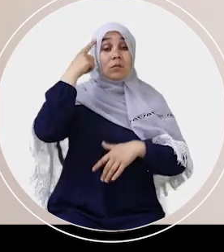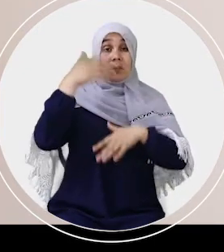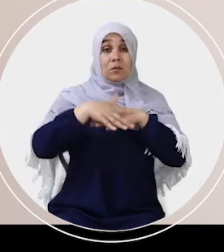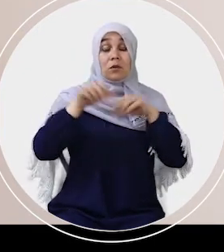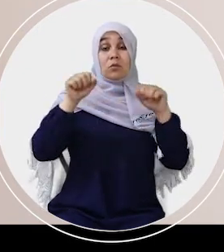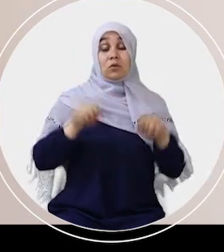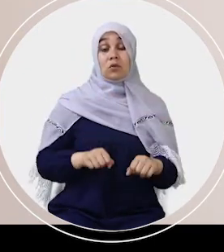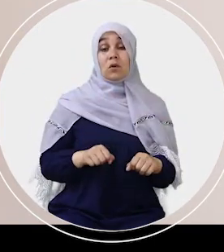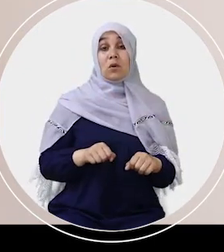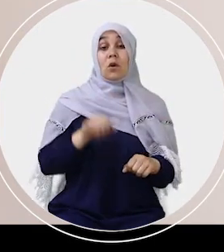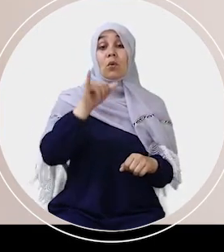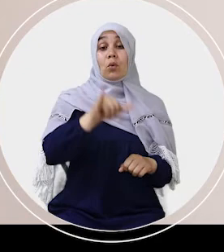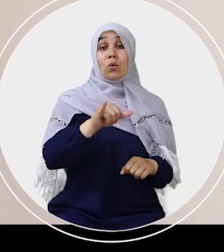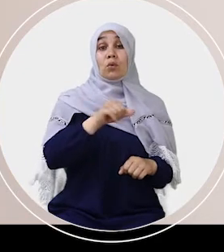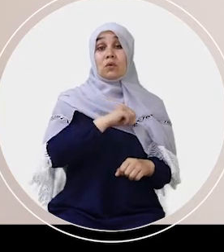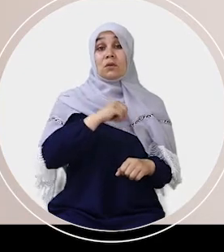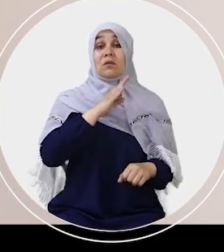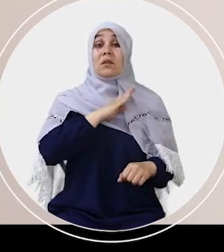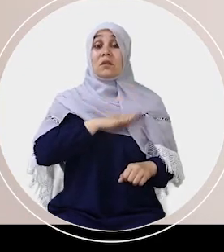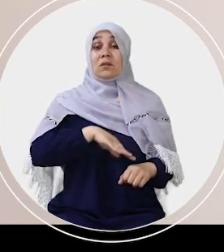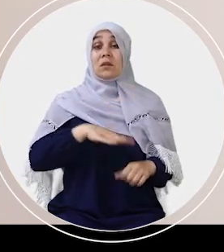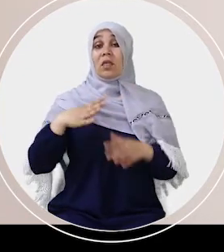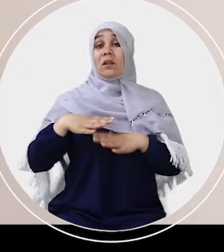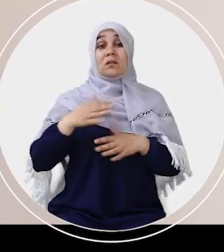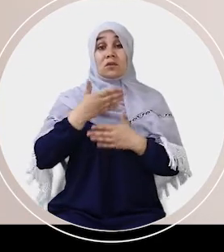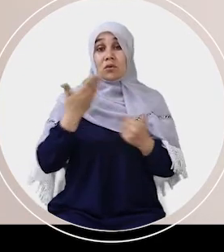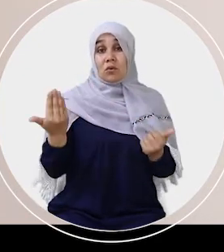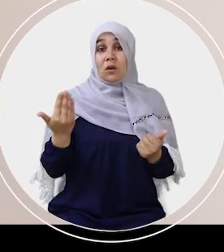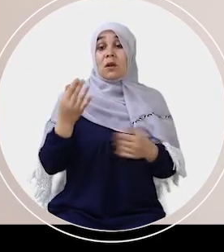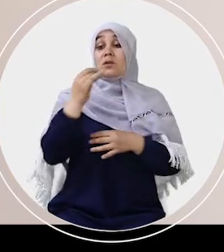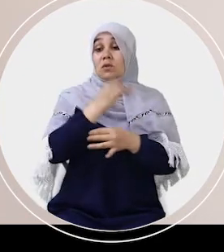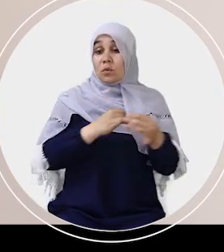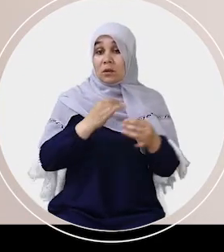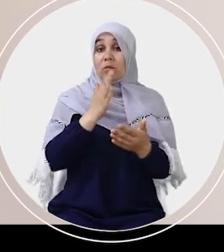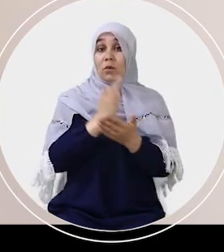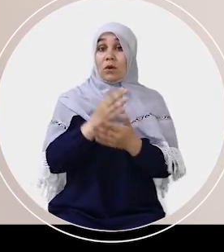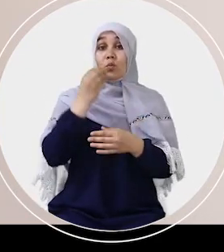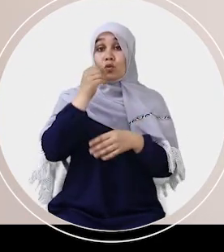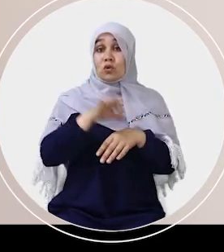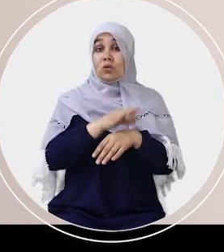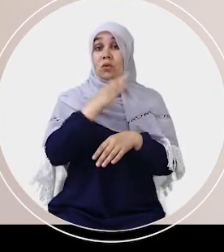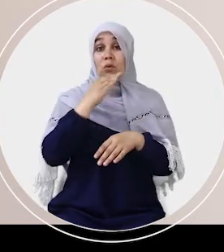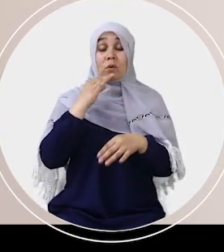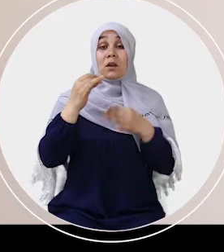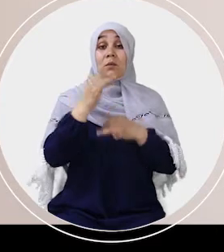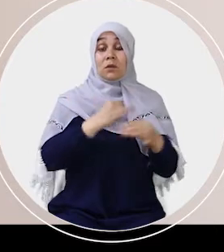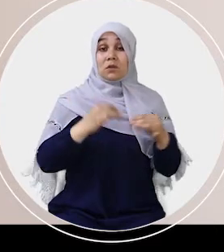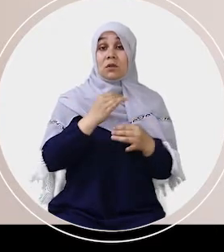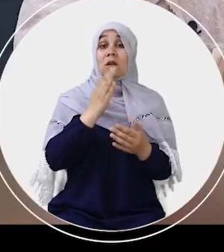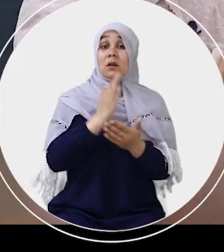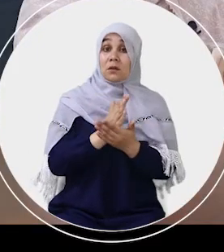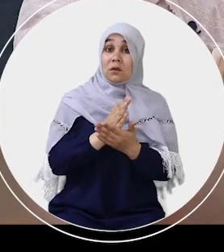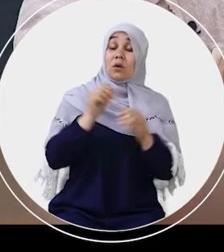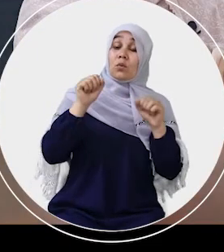turibdi. Ya'ni u o'ta umidsiz. Haqiqatda suhbat qilinadi, turmush o'rtog'i demak, ko'p gaplashib o'tirishash ko'rsa kerak